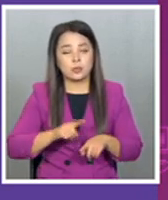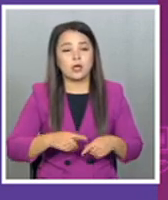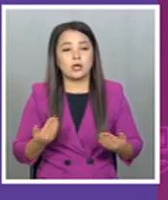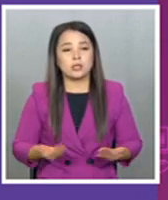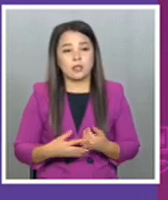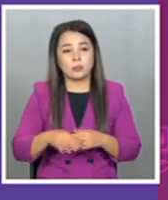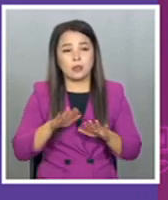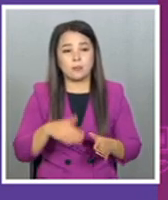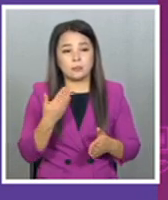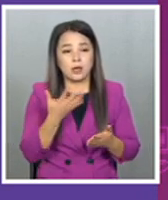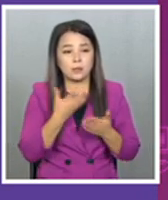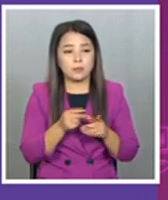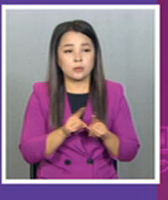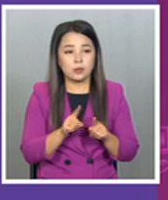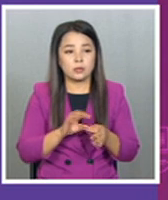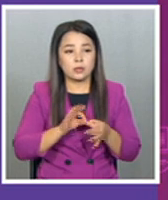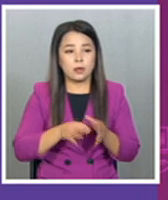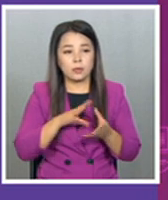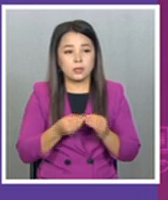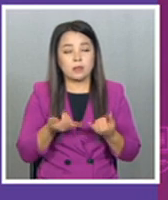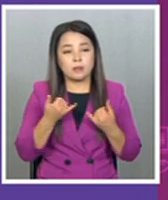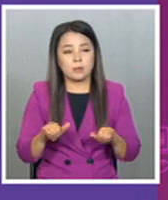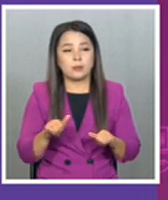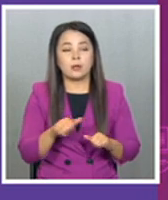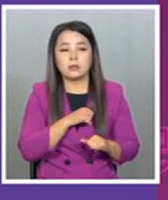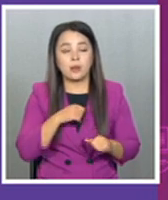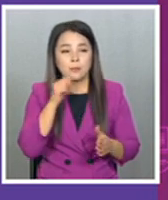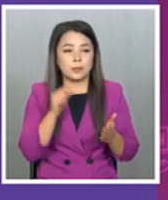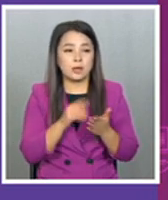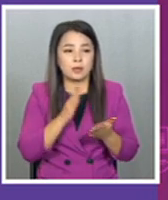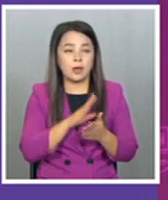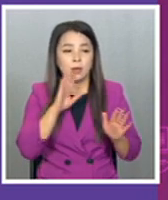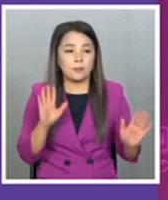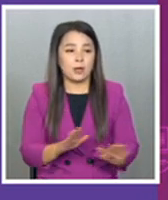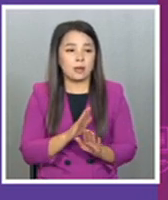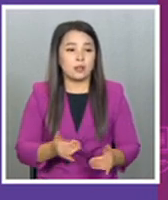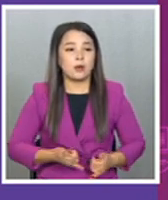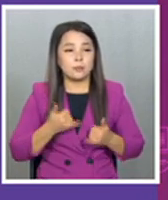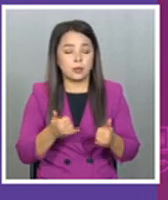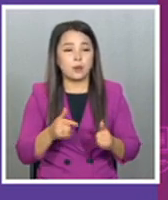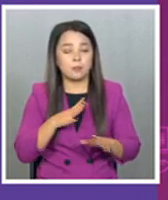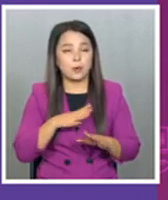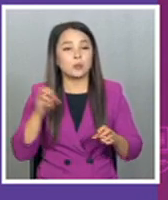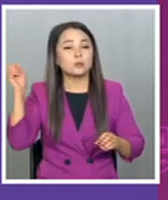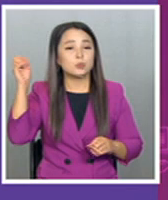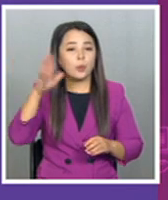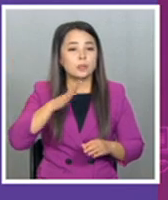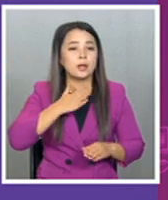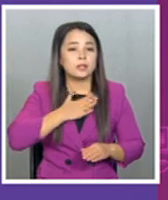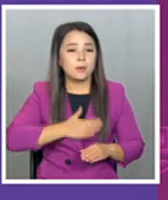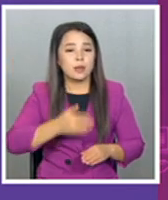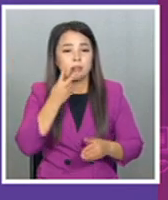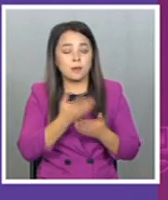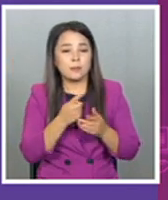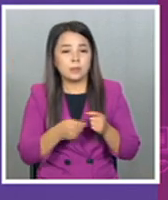привезли китайскому императору в подарок необыкновенную птицу. Она пела так, что солнце замедляло свой ход,